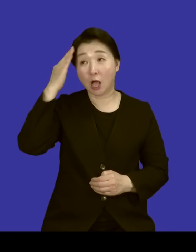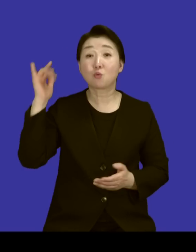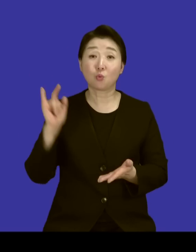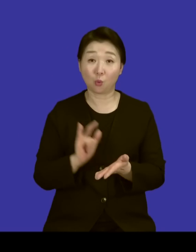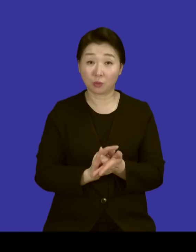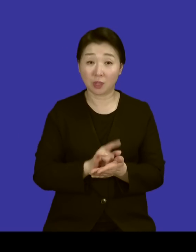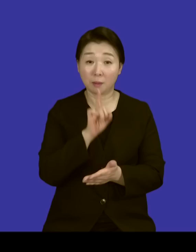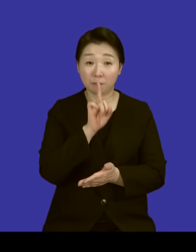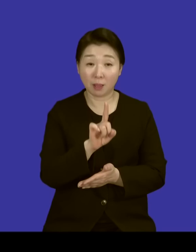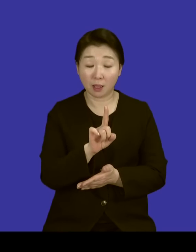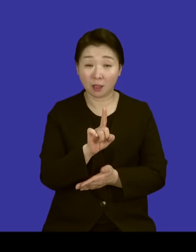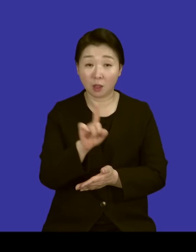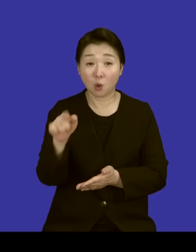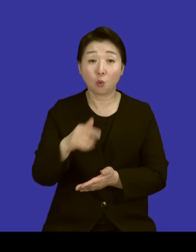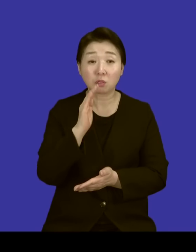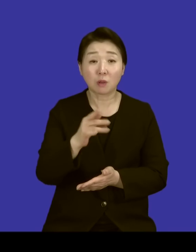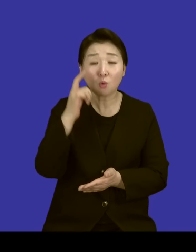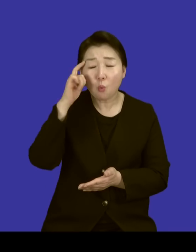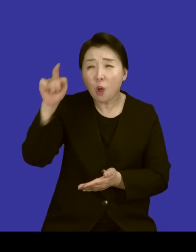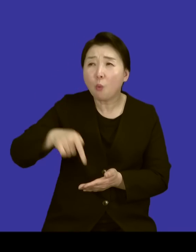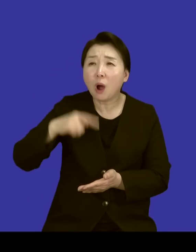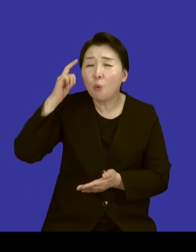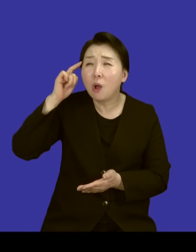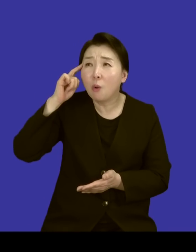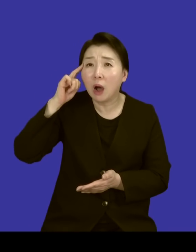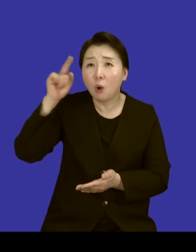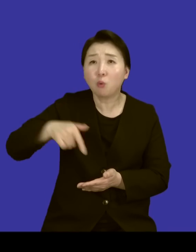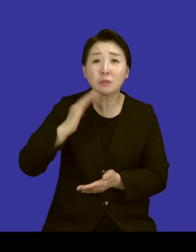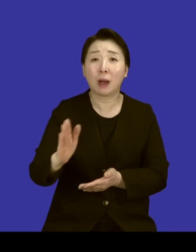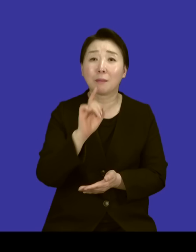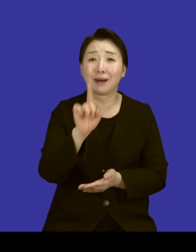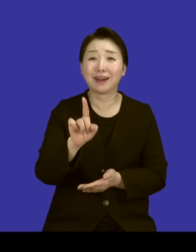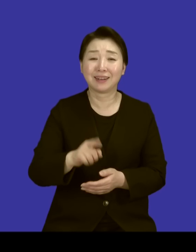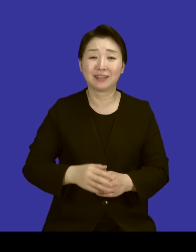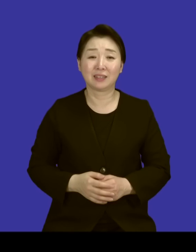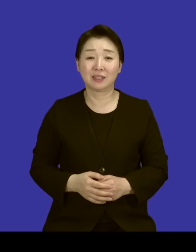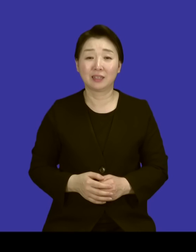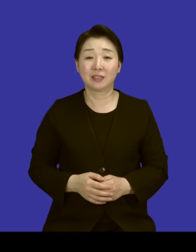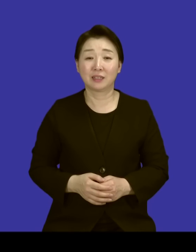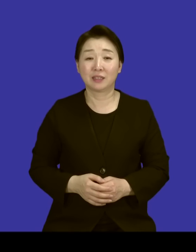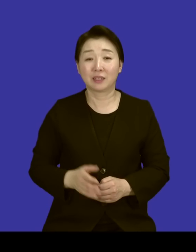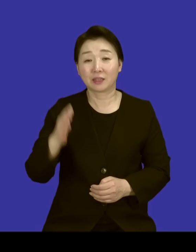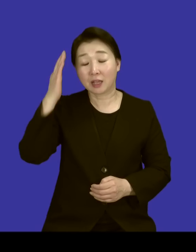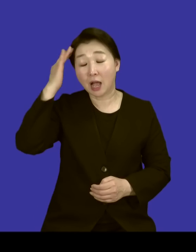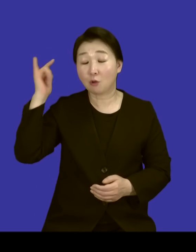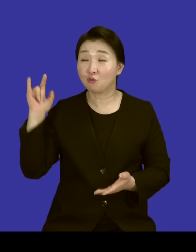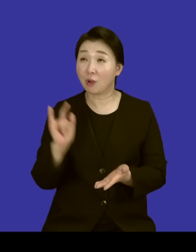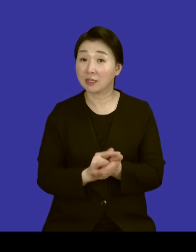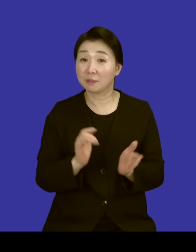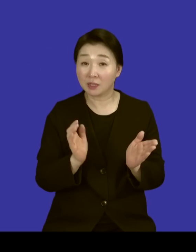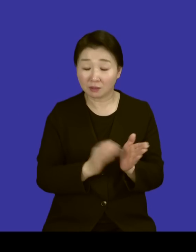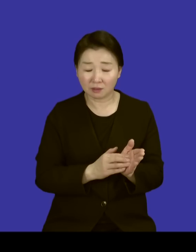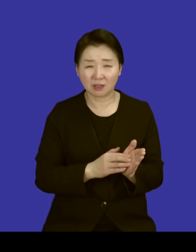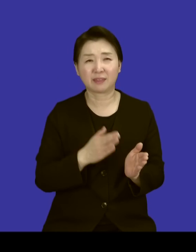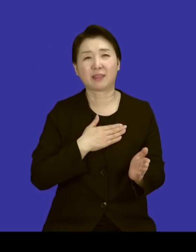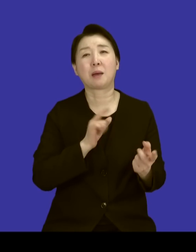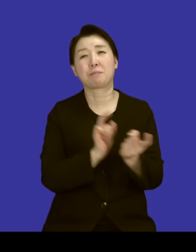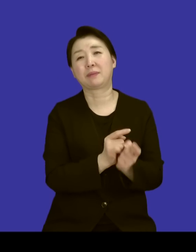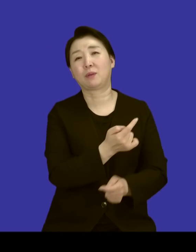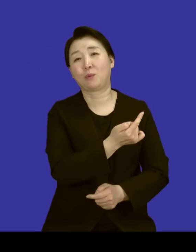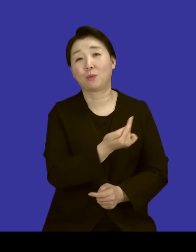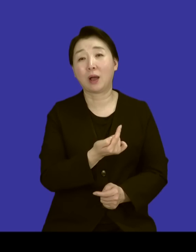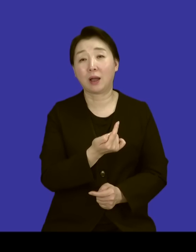갑니다. 그랬더니 오지 말래요. 왜 오냐고 막 그러시는 분들이 제가 들어갔습니다 하고 딱 들어가니까 그 다음날 저를 찾아왔어요.